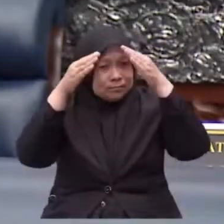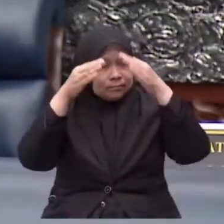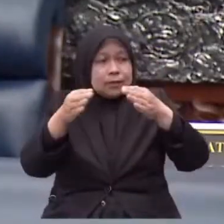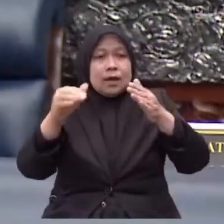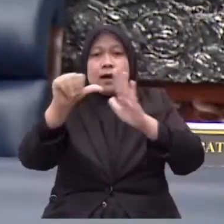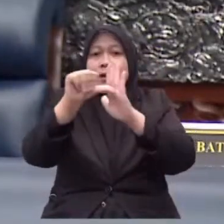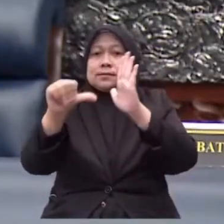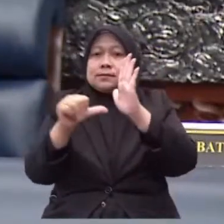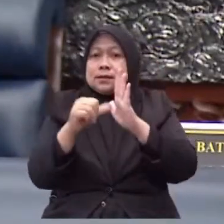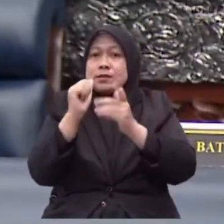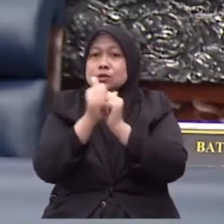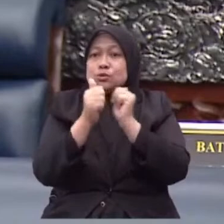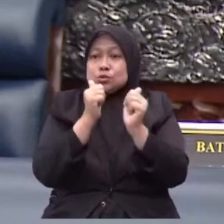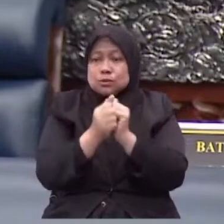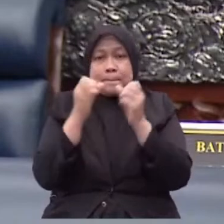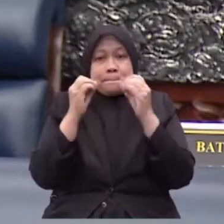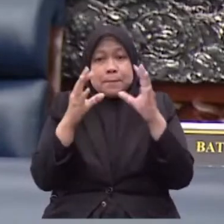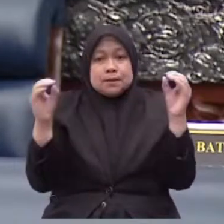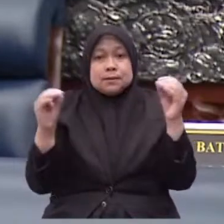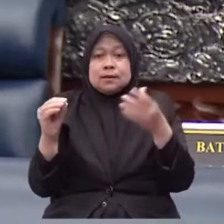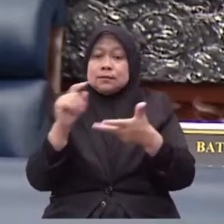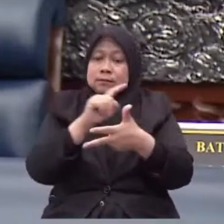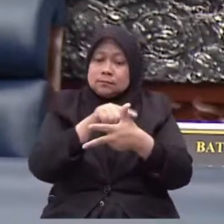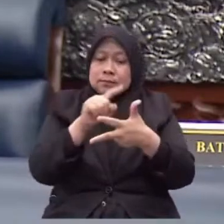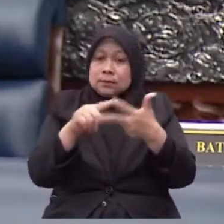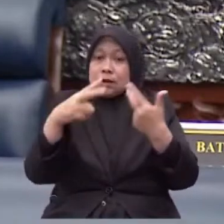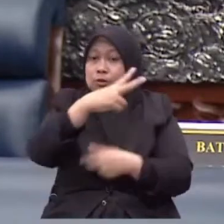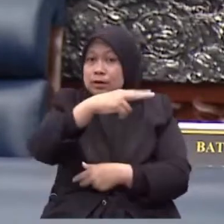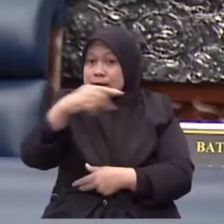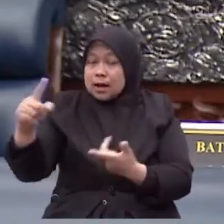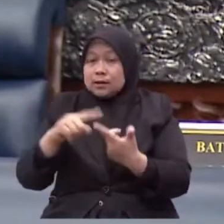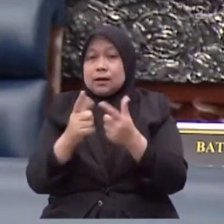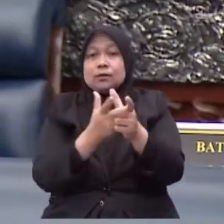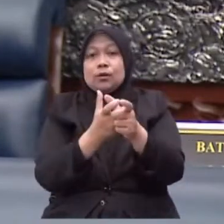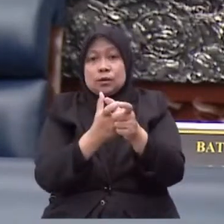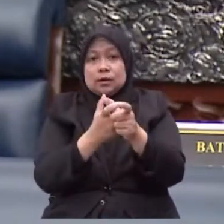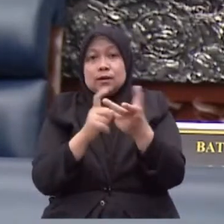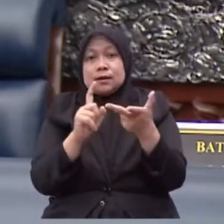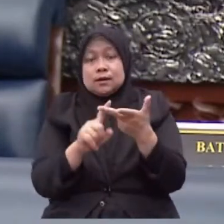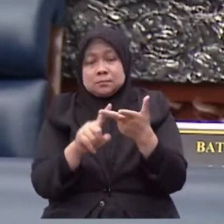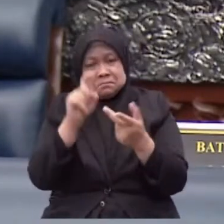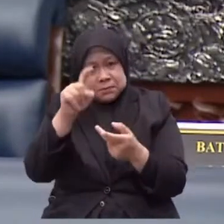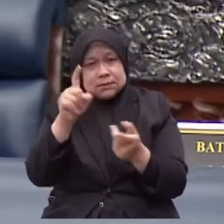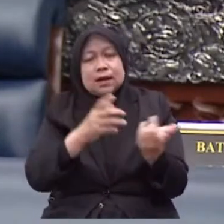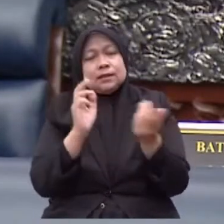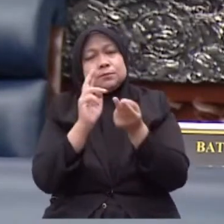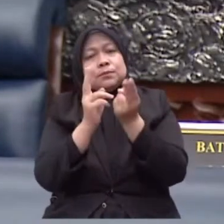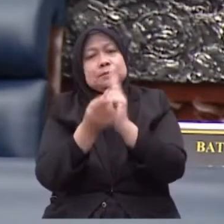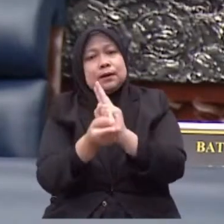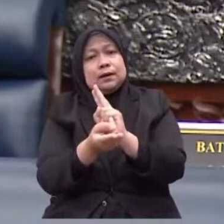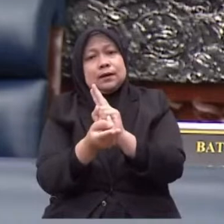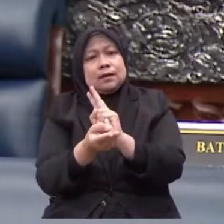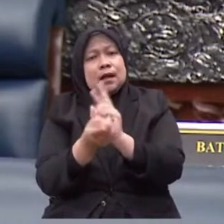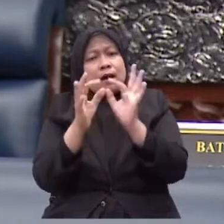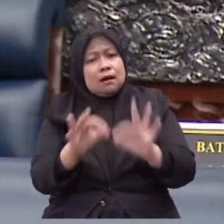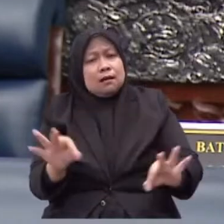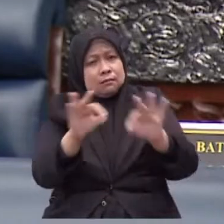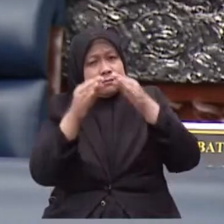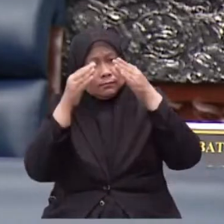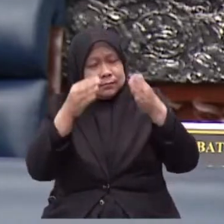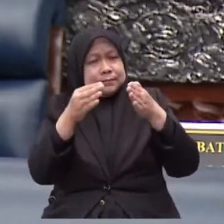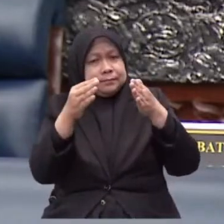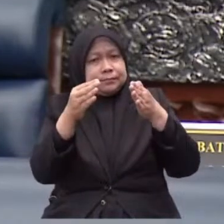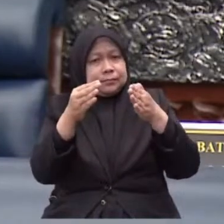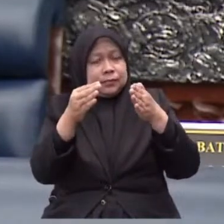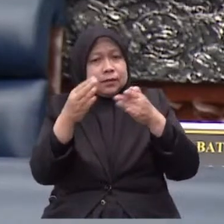acara sukanya menawarkan banyak pinggang seperti wenang dan olahraga meski membawa perubahan penekanan ini